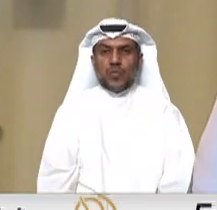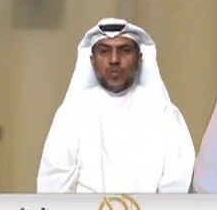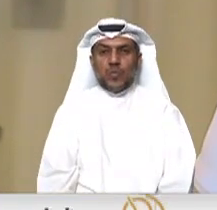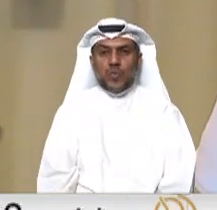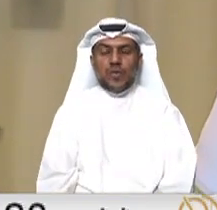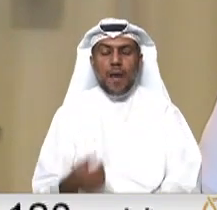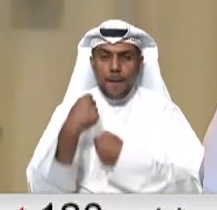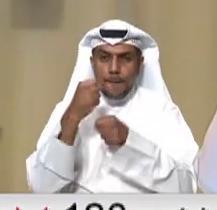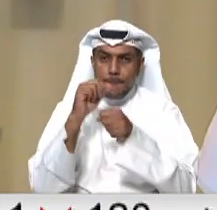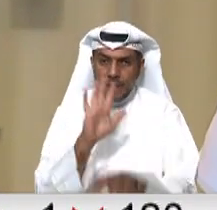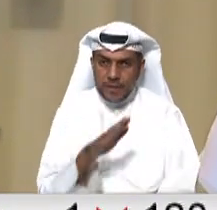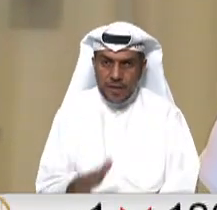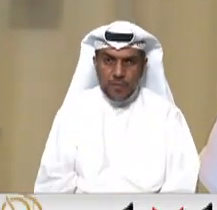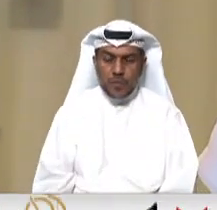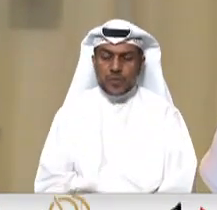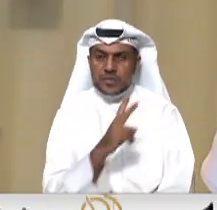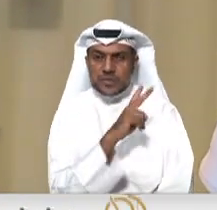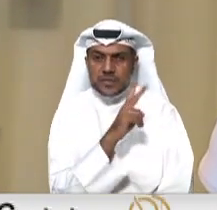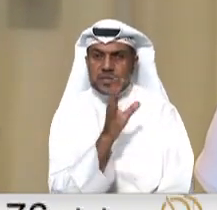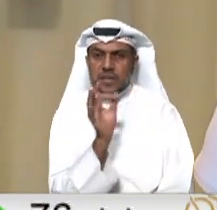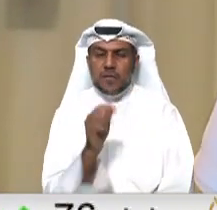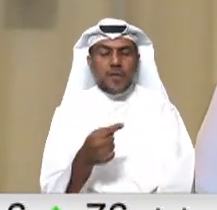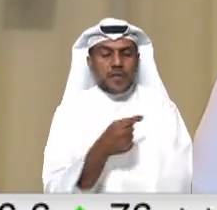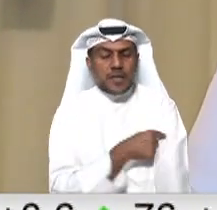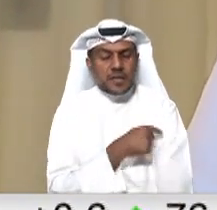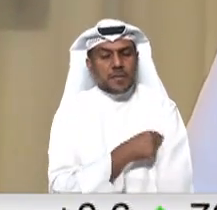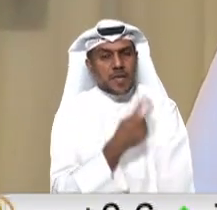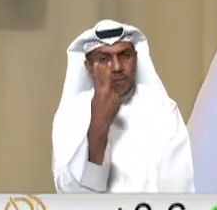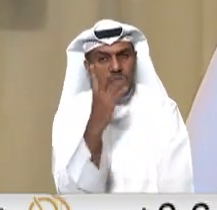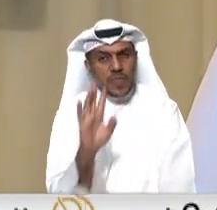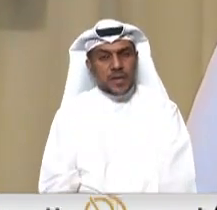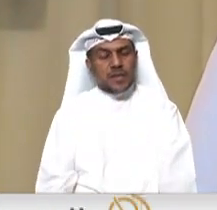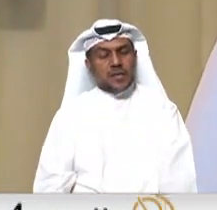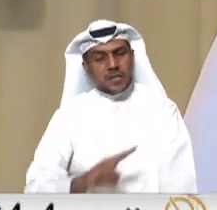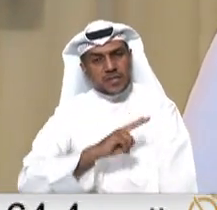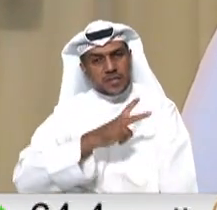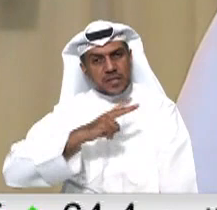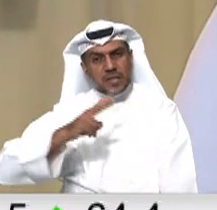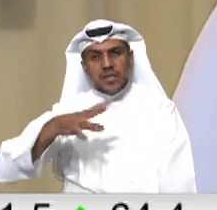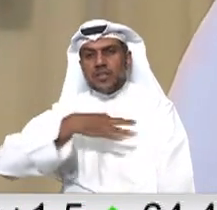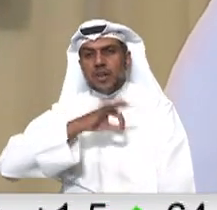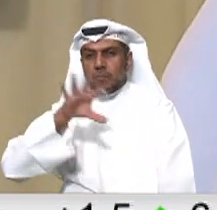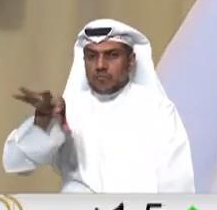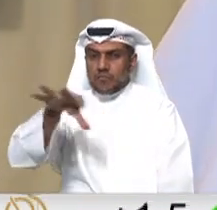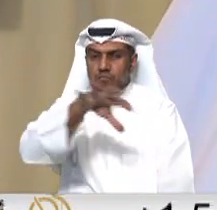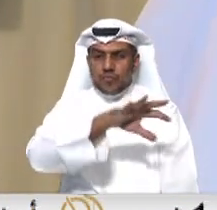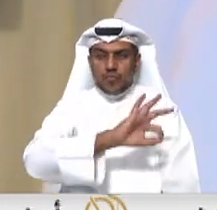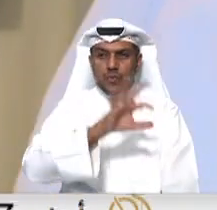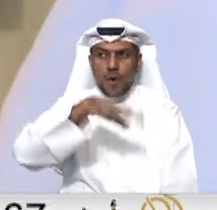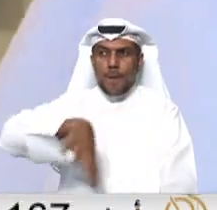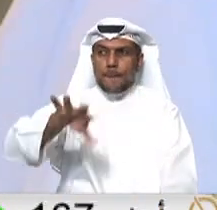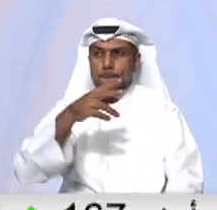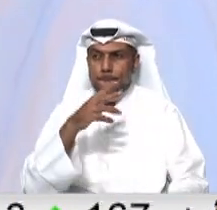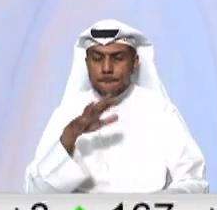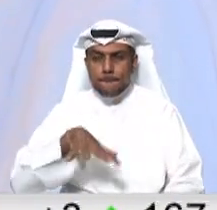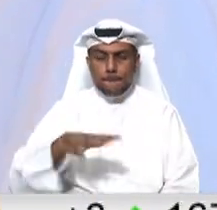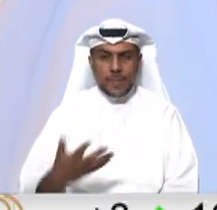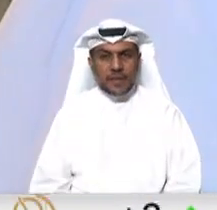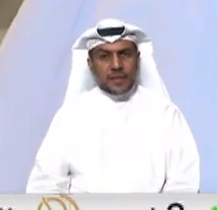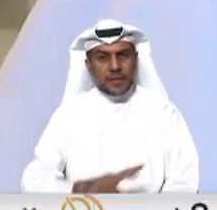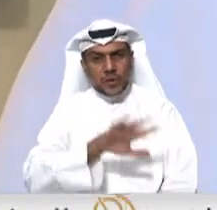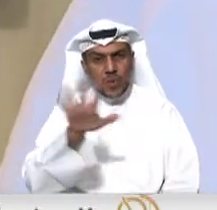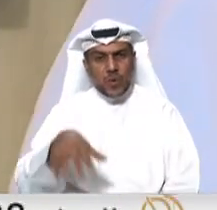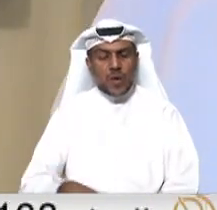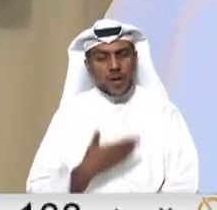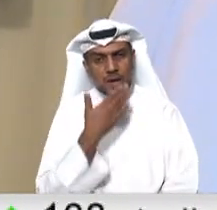بلدية، سوقين مركزيين، مستوصفين، إضافة إلى مباني أخرى خدمية. من هذه المباني ال 113